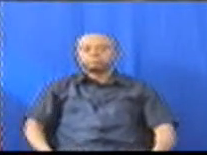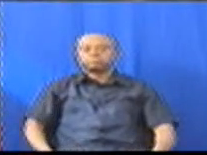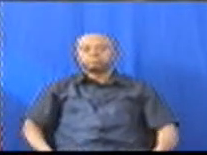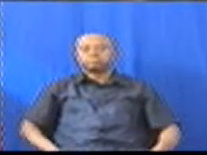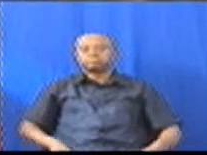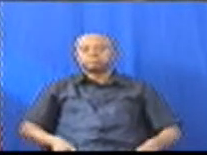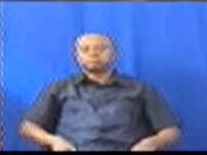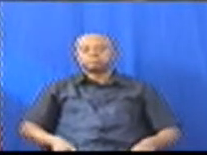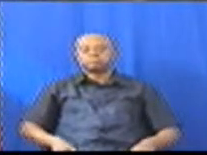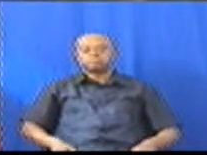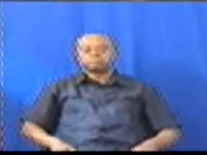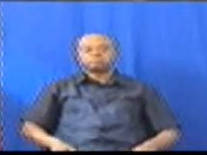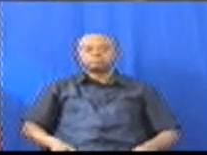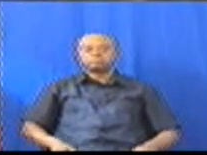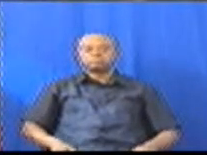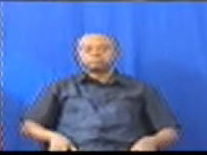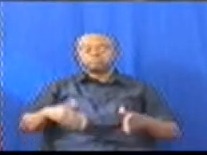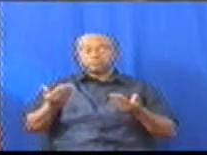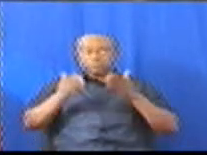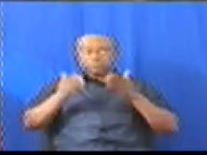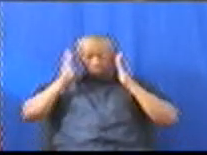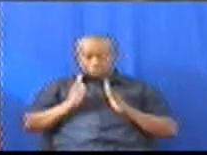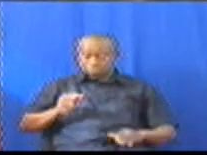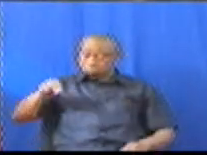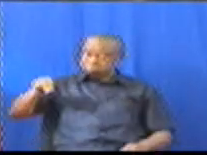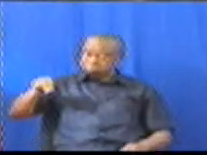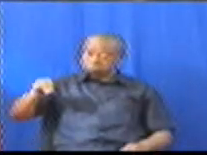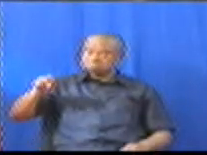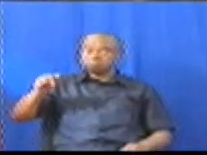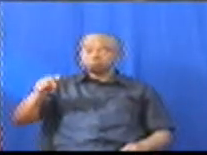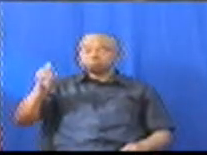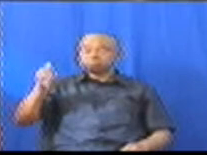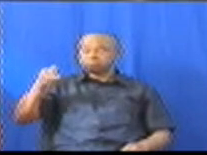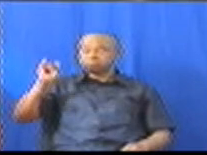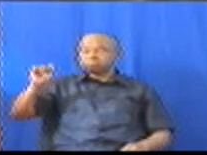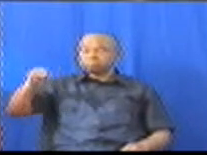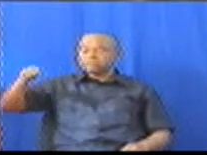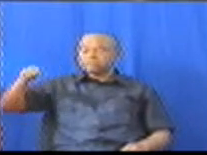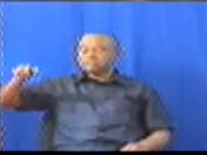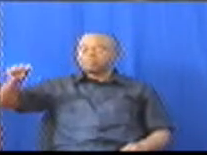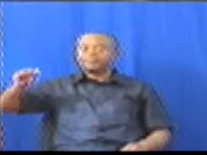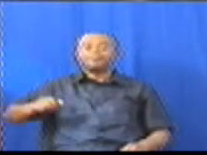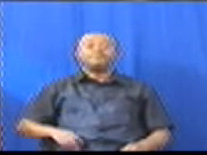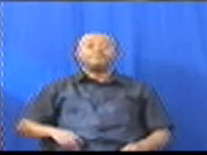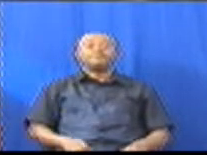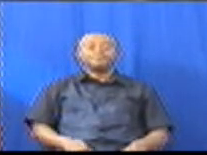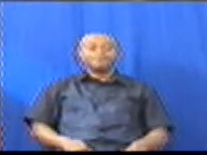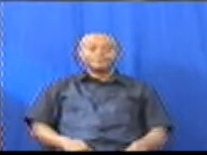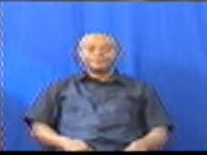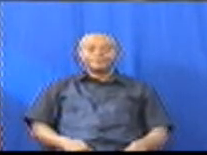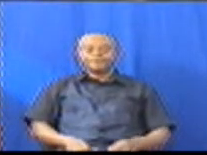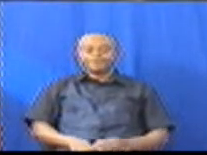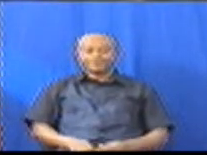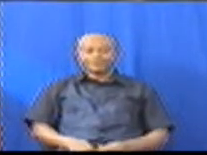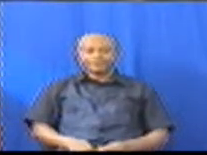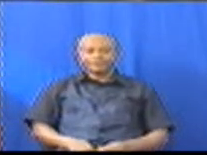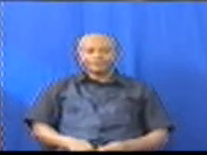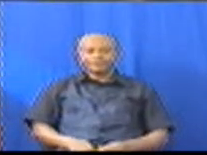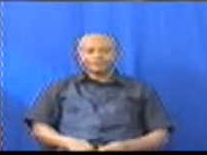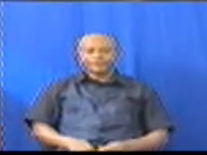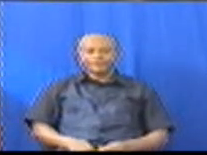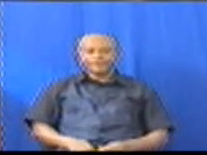Mtaja mheshimiwa Najma Murtaza Giga, atafuatiwa na mheshimiwa Ali Sale,